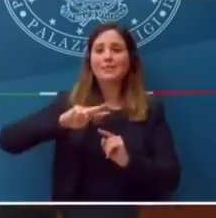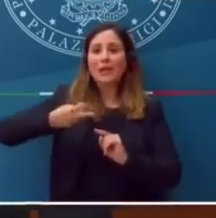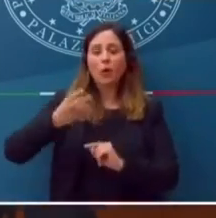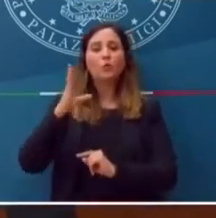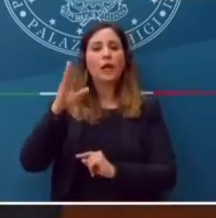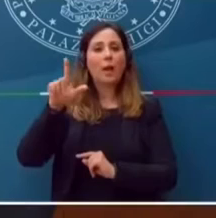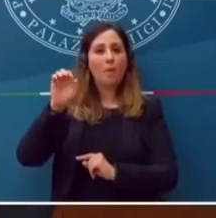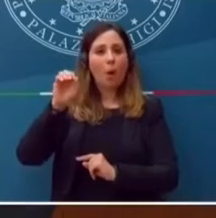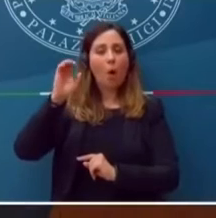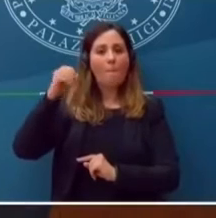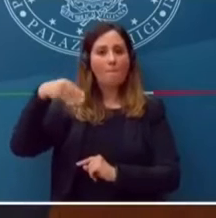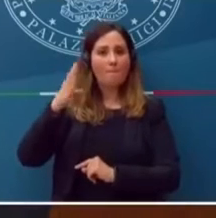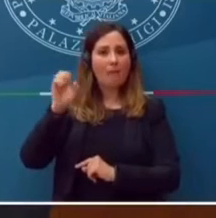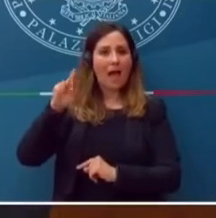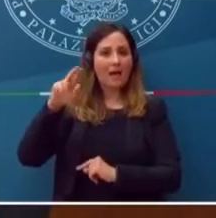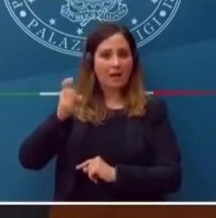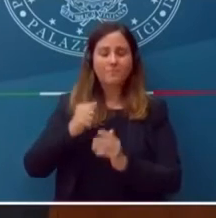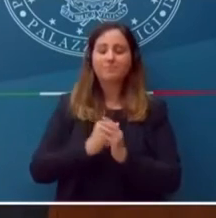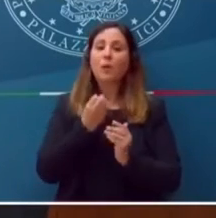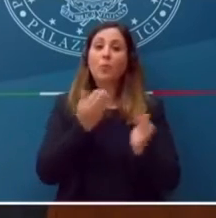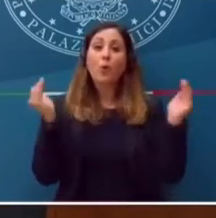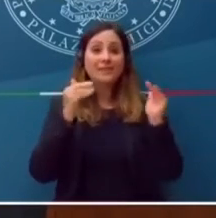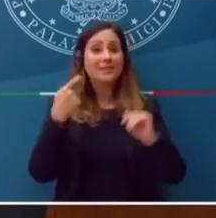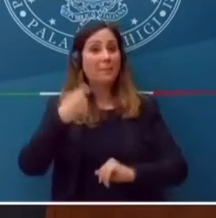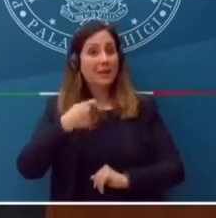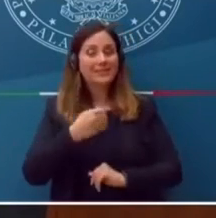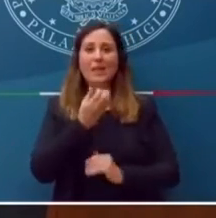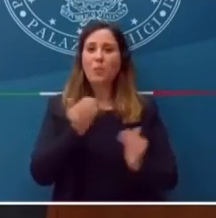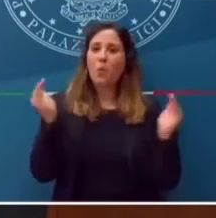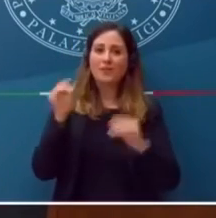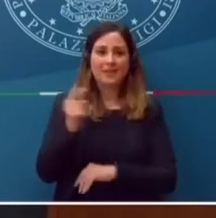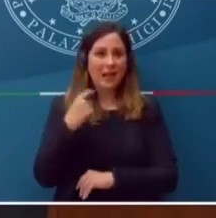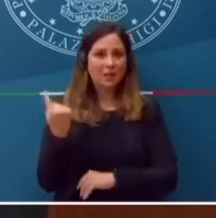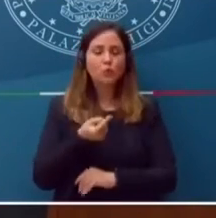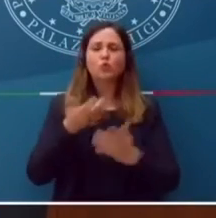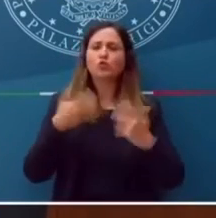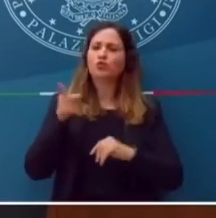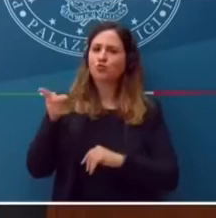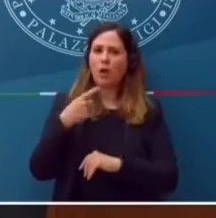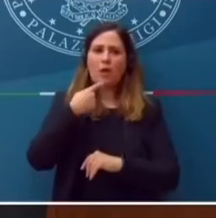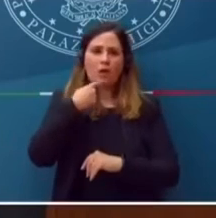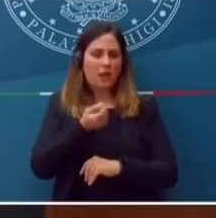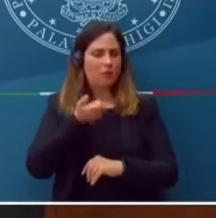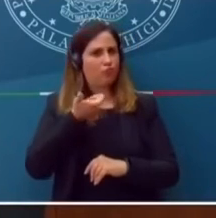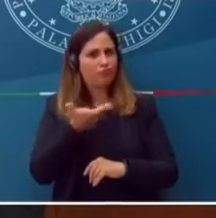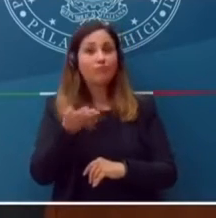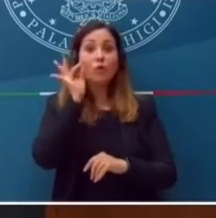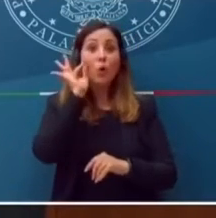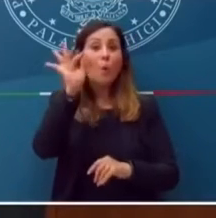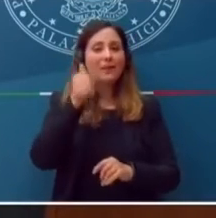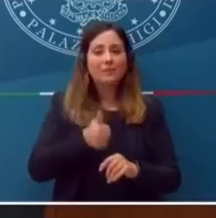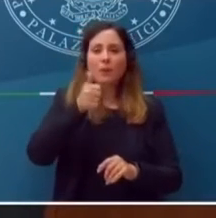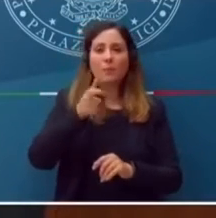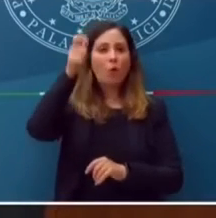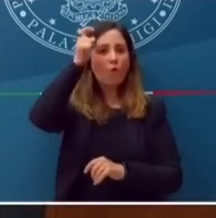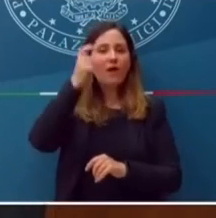Buonasera Presidente, buonasera a tutti. Ha detto più volte che l'obiettivo primario del governo è quello di accelerare la campagna di vaccinazione, ma